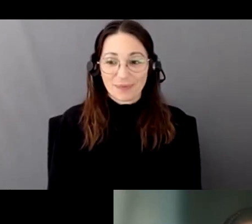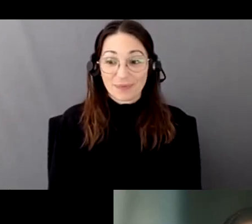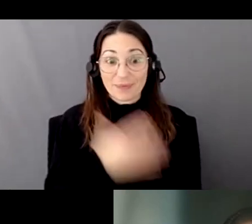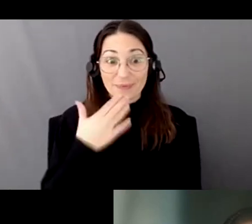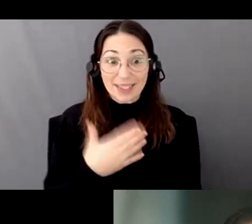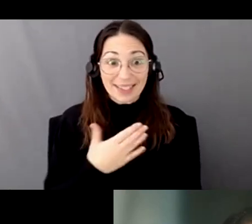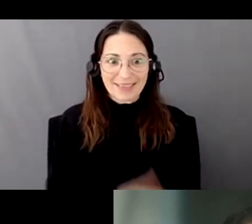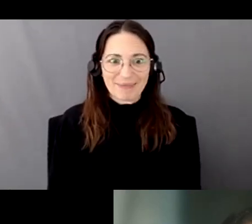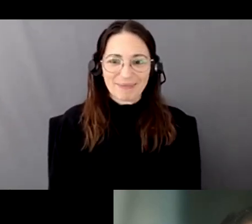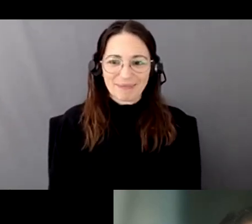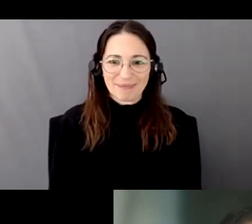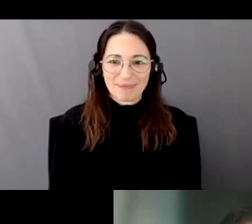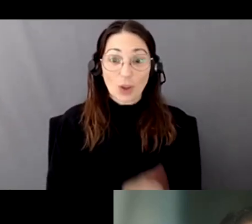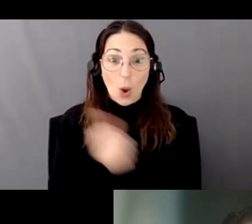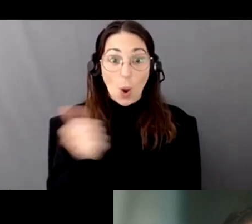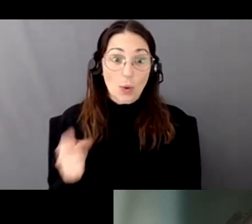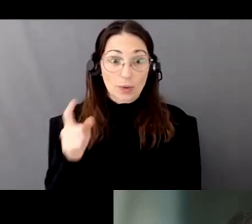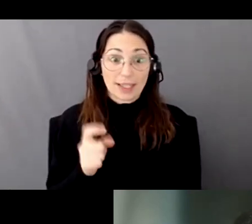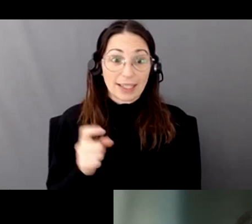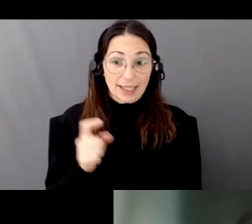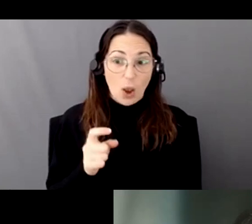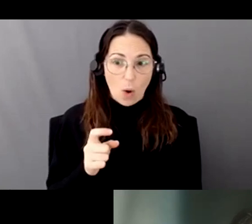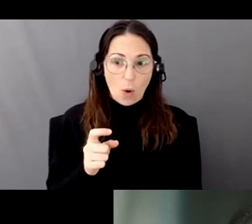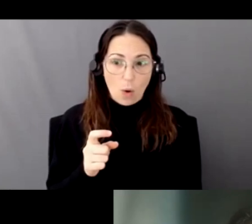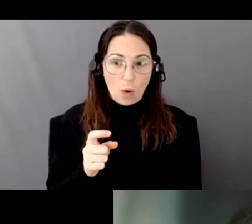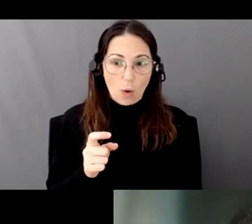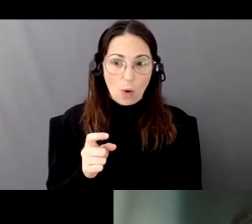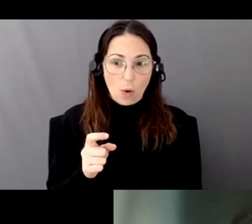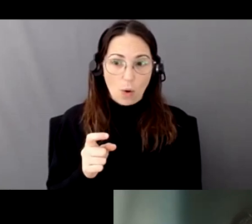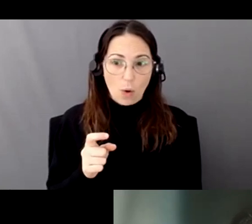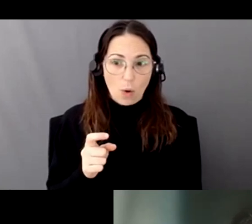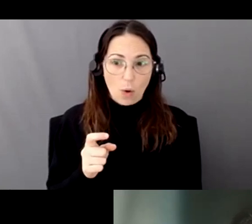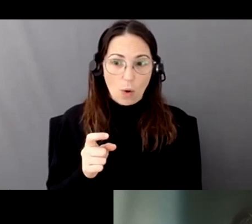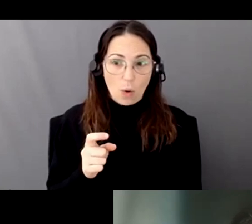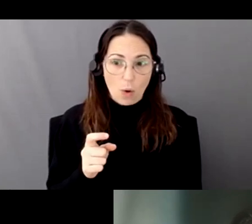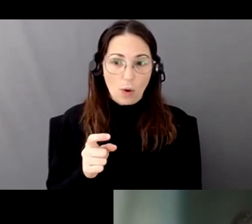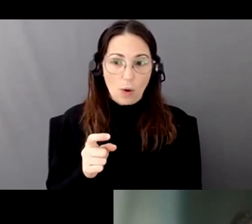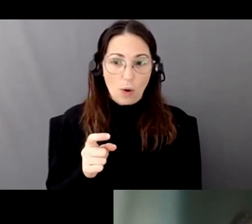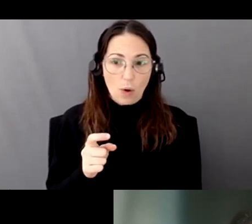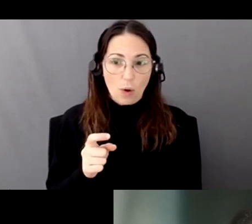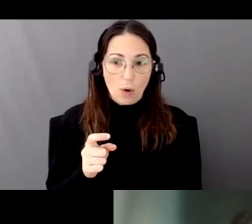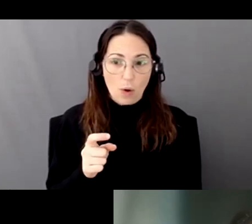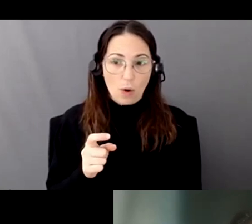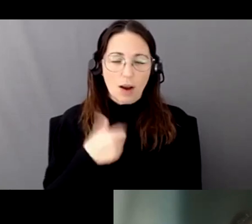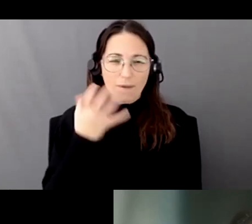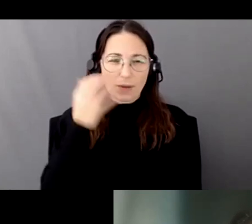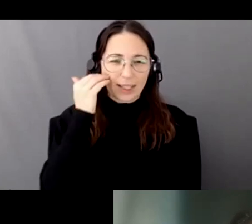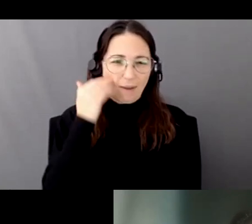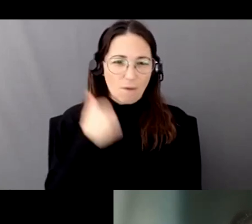Merci. Une autre question. Donc, en fait, je voulais savoir